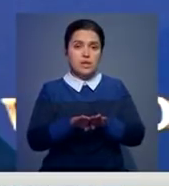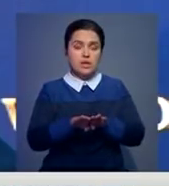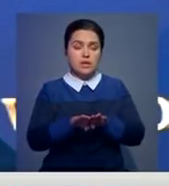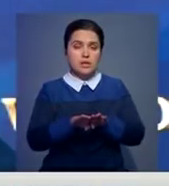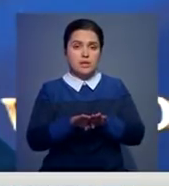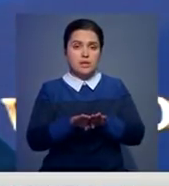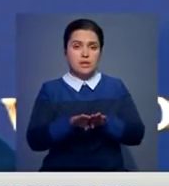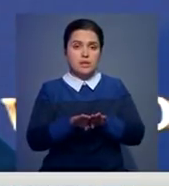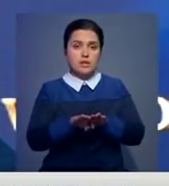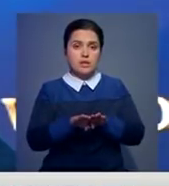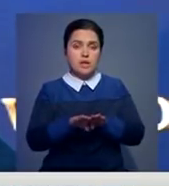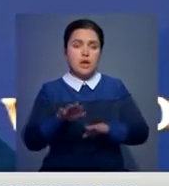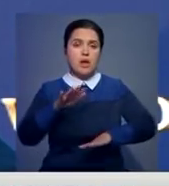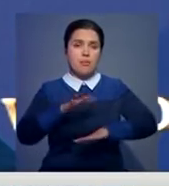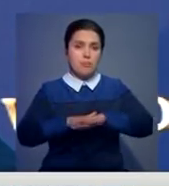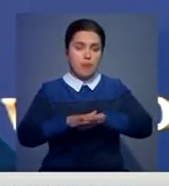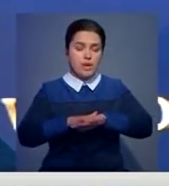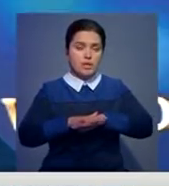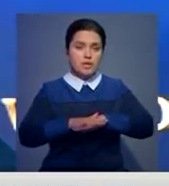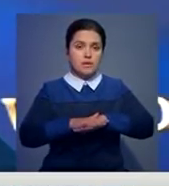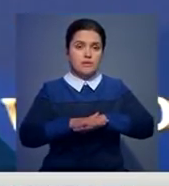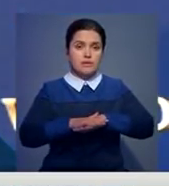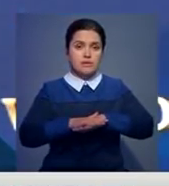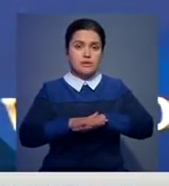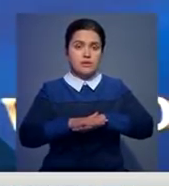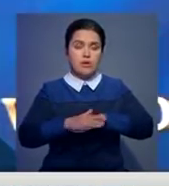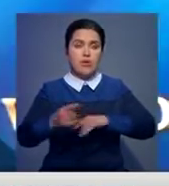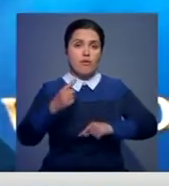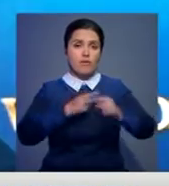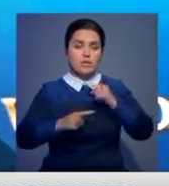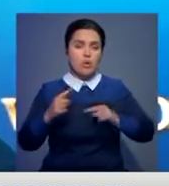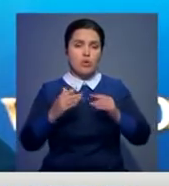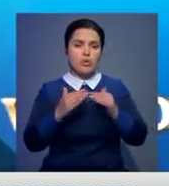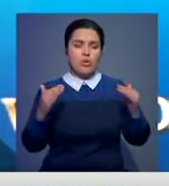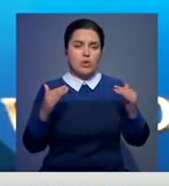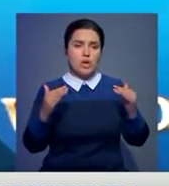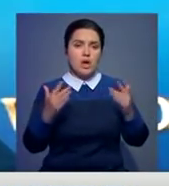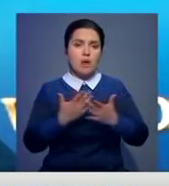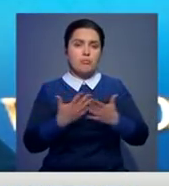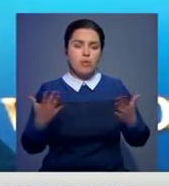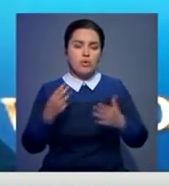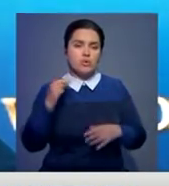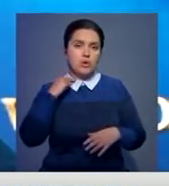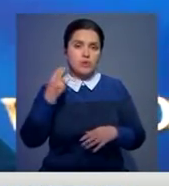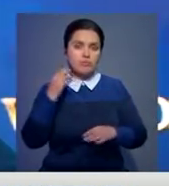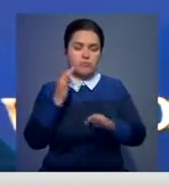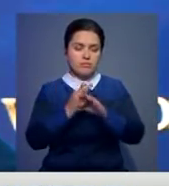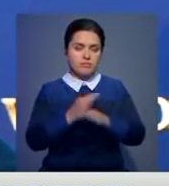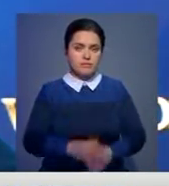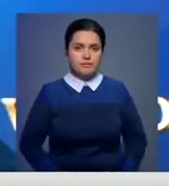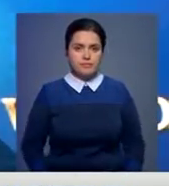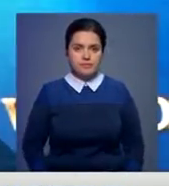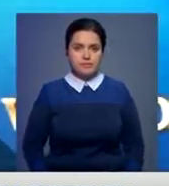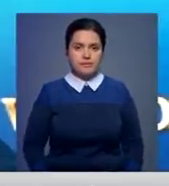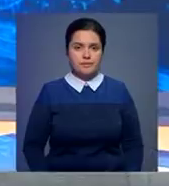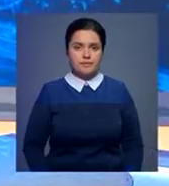же коммерческими банковскими институтами, возврат, уровень возврата по данной программе очень высокий.